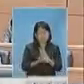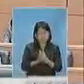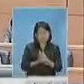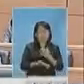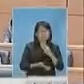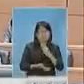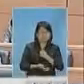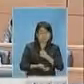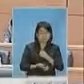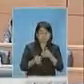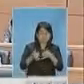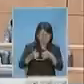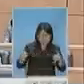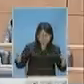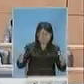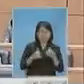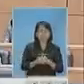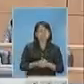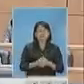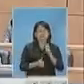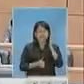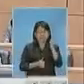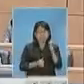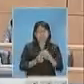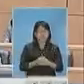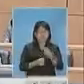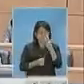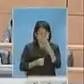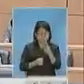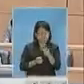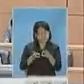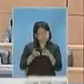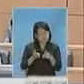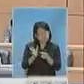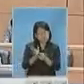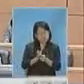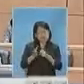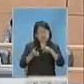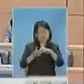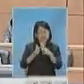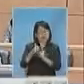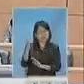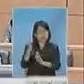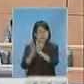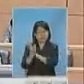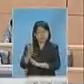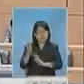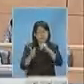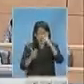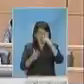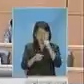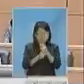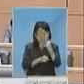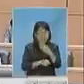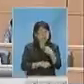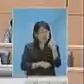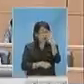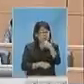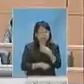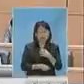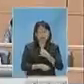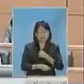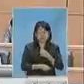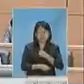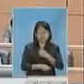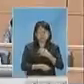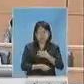เสียสละกันบ้างจะพบหนทางของประเทศผมจะขอให้ใครเสียสละได้บ้างครับท่านประธานครับแล้ว